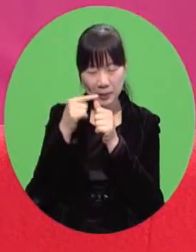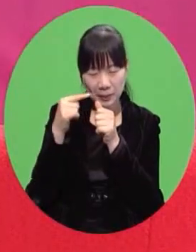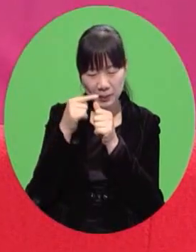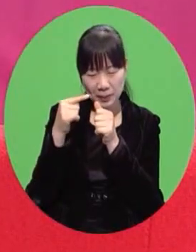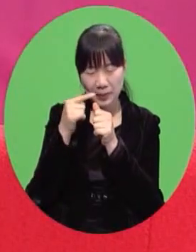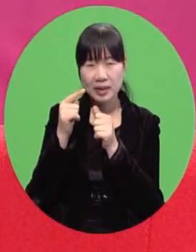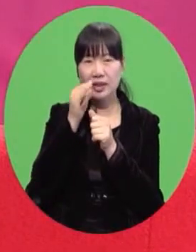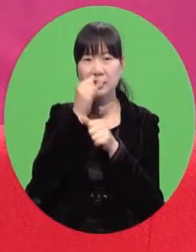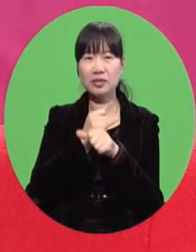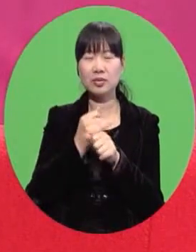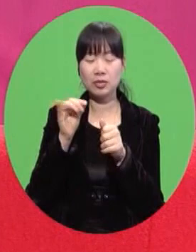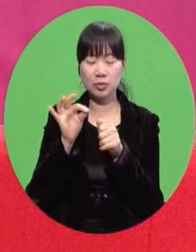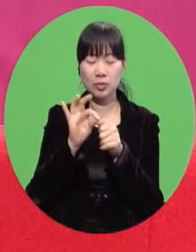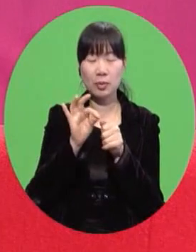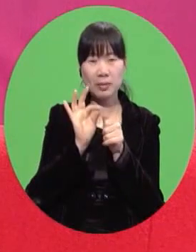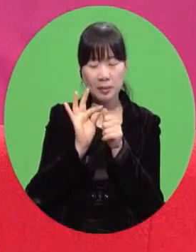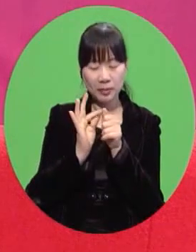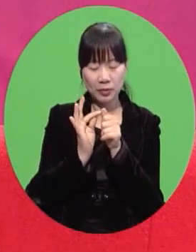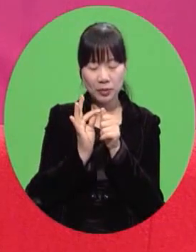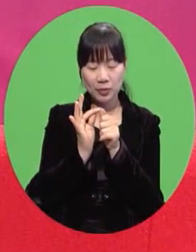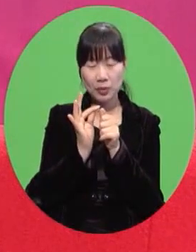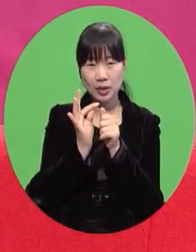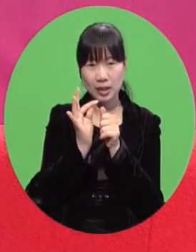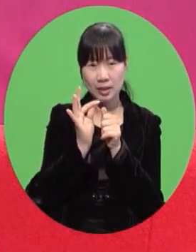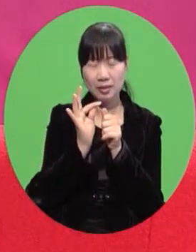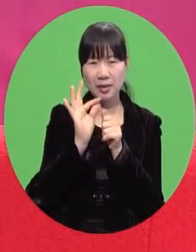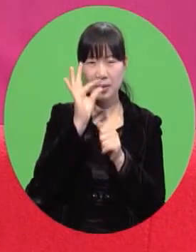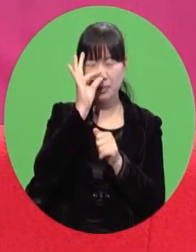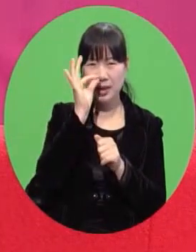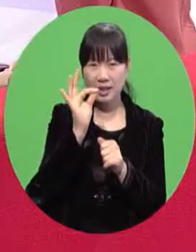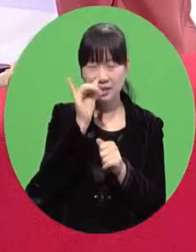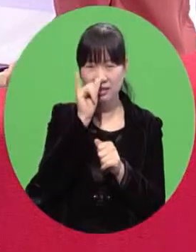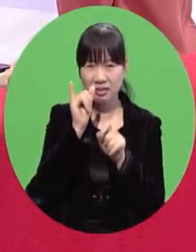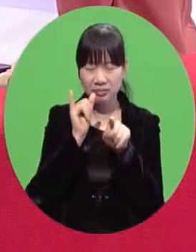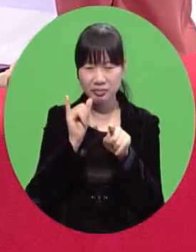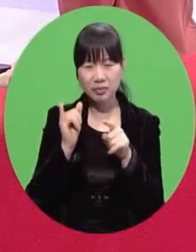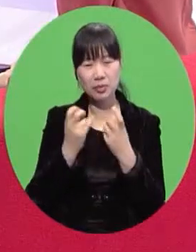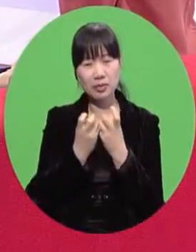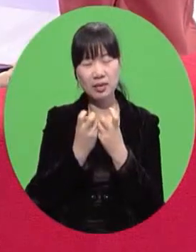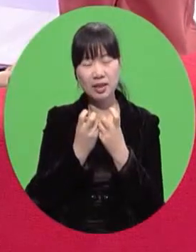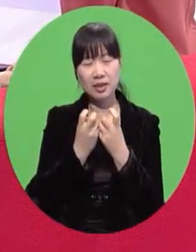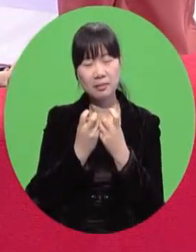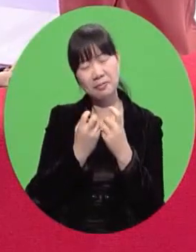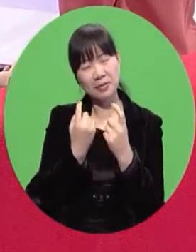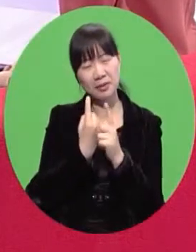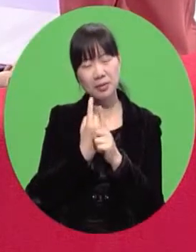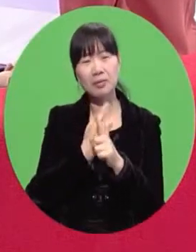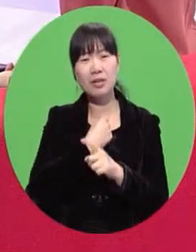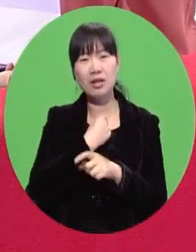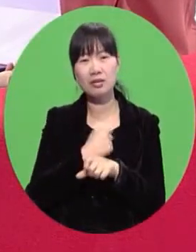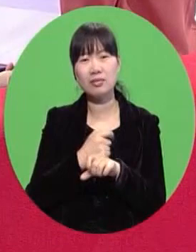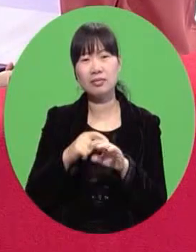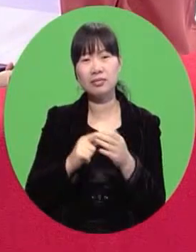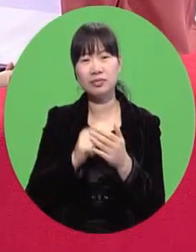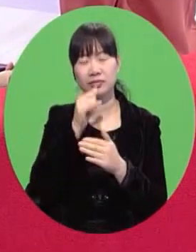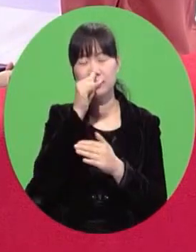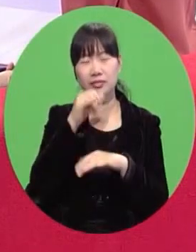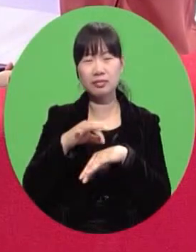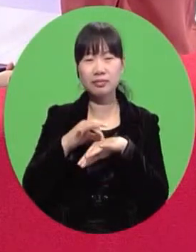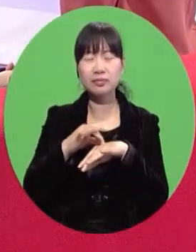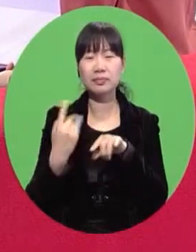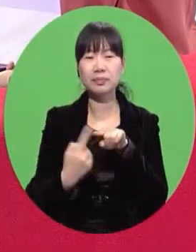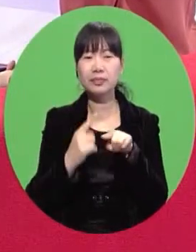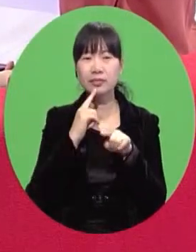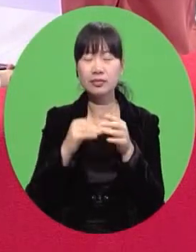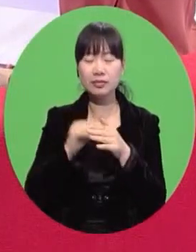이제 이렇게 손톱이 또 자라나면 또 그게 약간 또 뾰족해져요. 뾰족하면 또 그걸 어떻게 하고 싶어 하는 이제 그런 게 있고요. 옆에 살도 마찬가지예요.